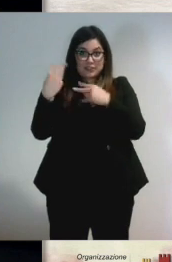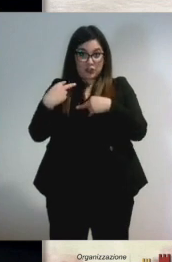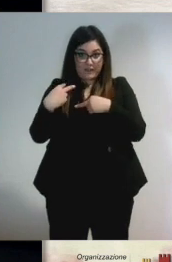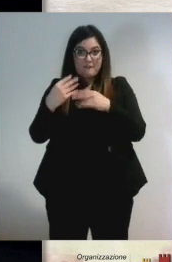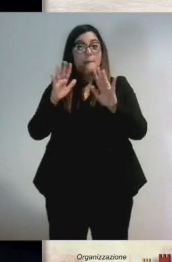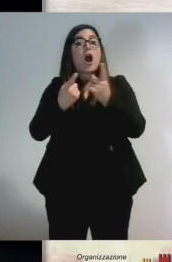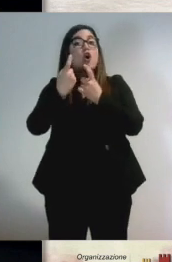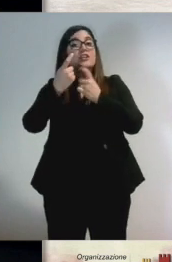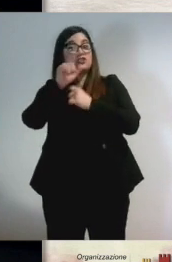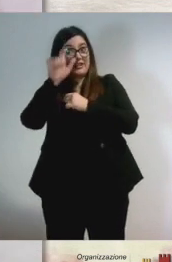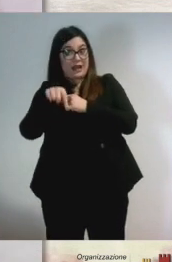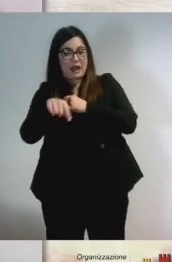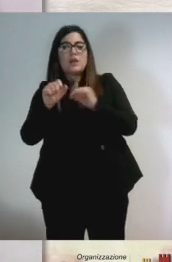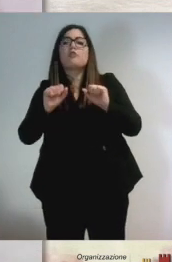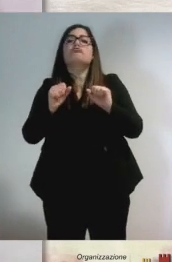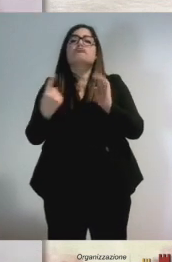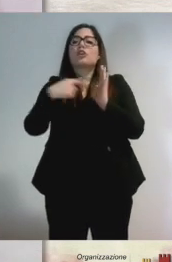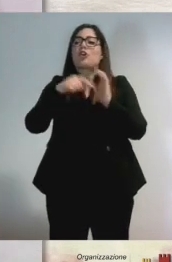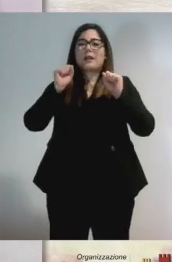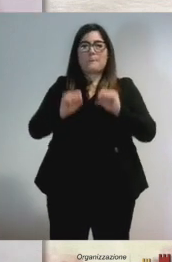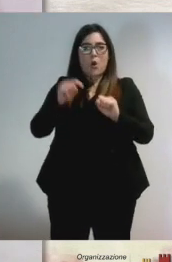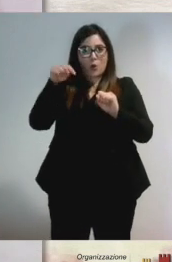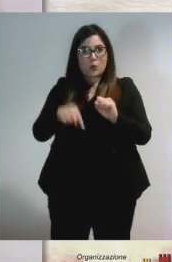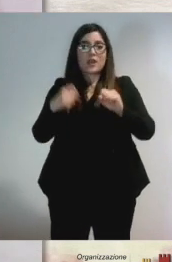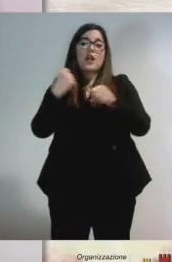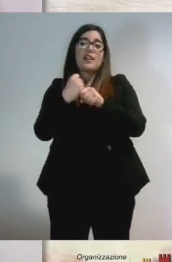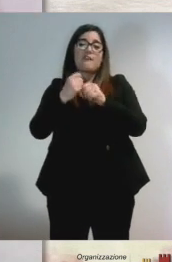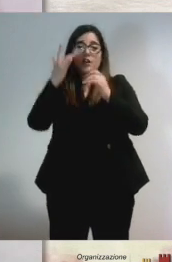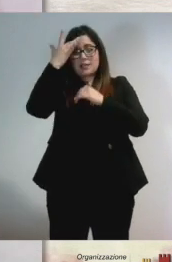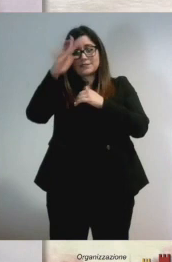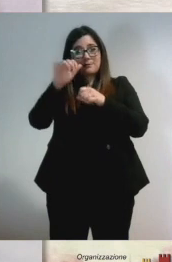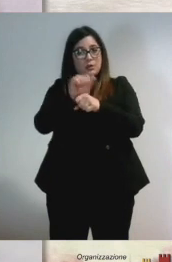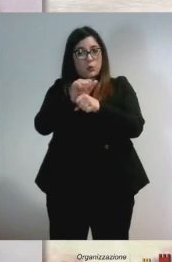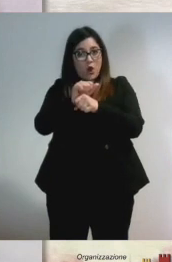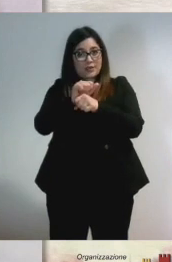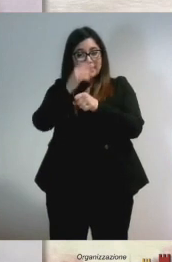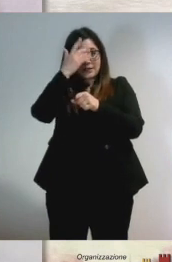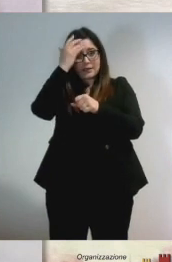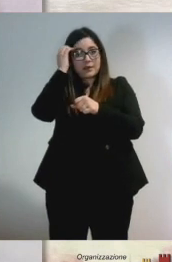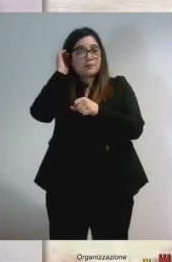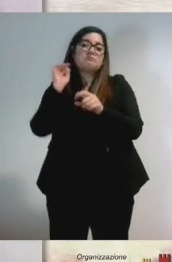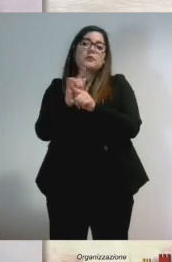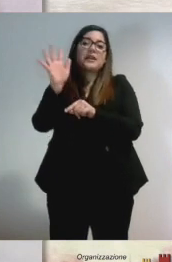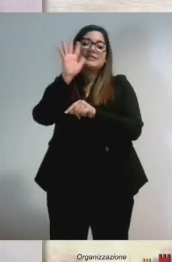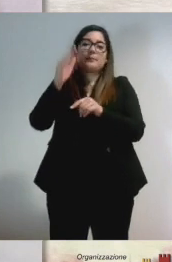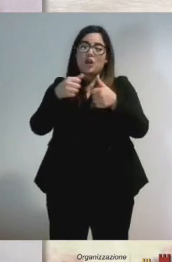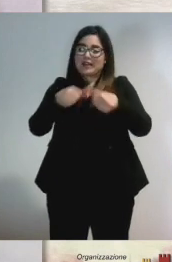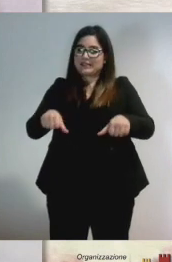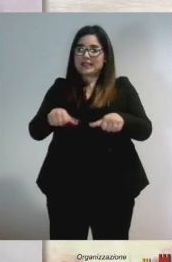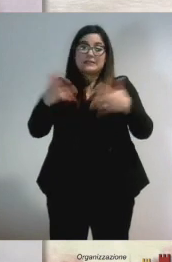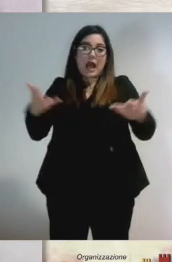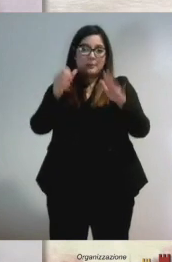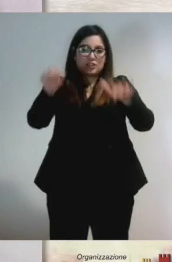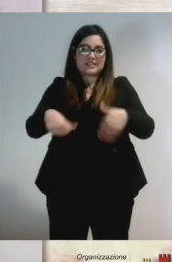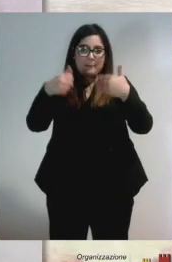qui e lavorare direttamente da casa vivendo qui con una residenza almeno sei mesi all'anno attraverso uno